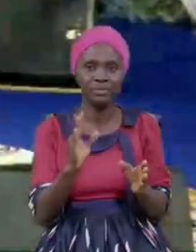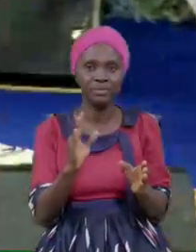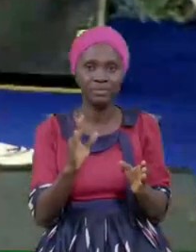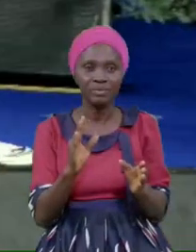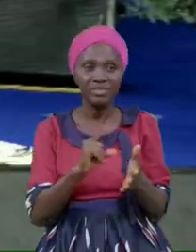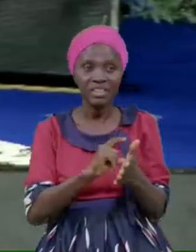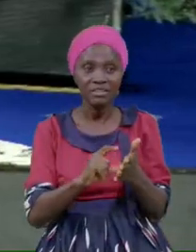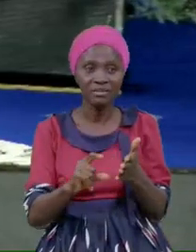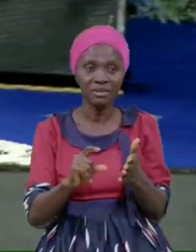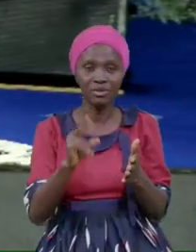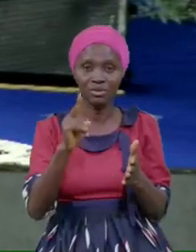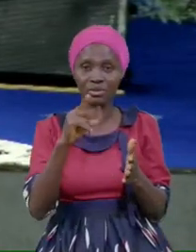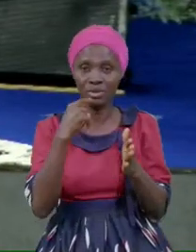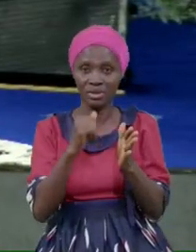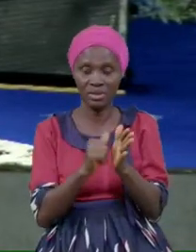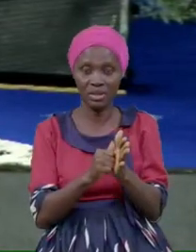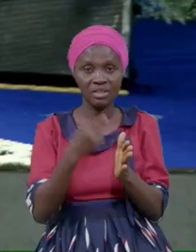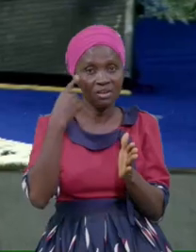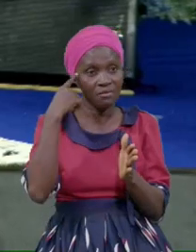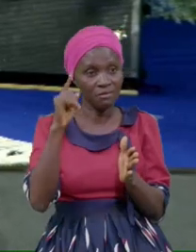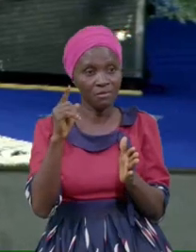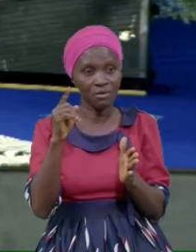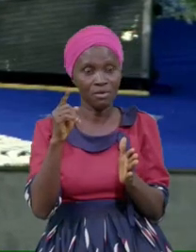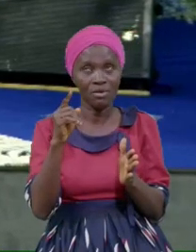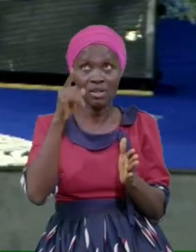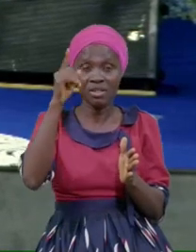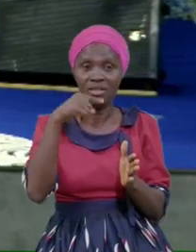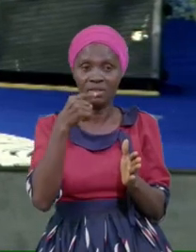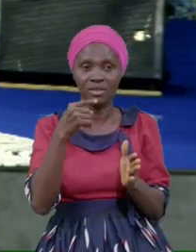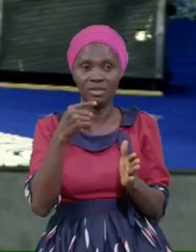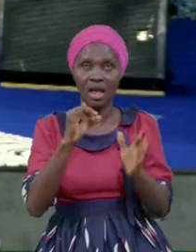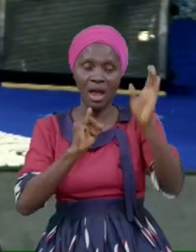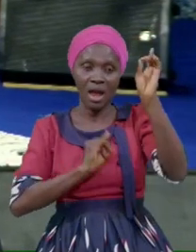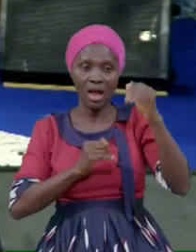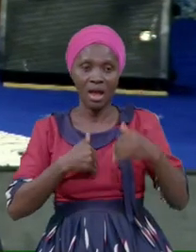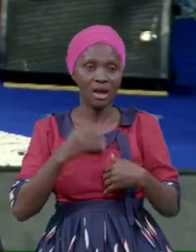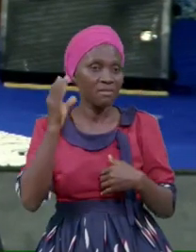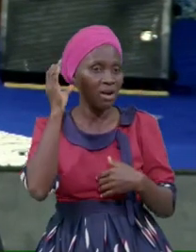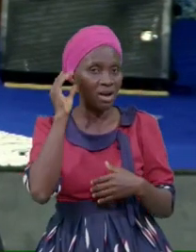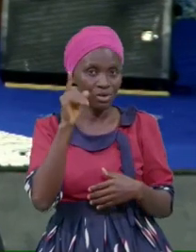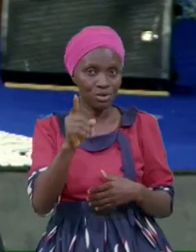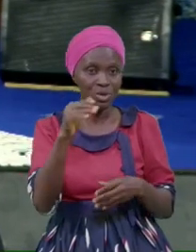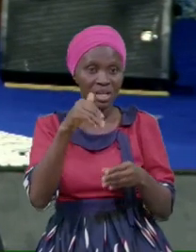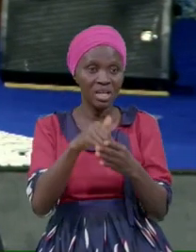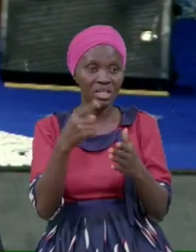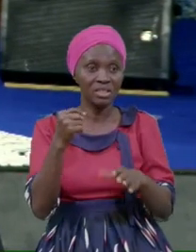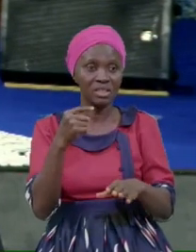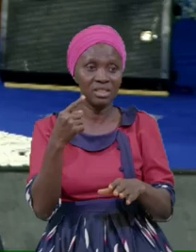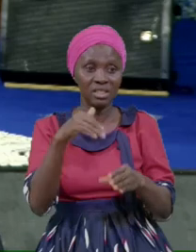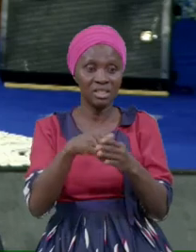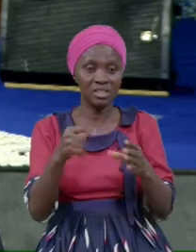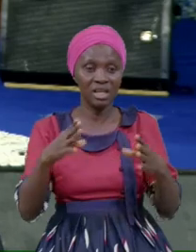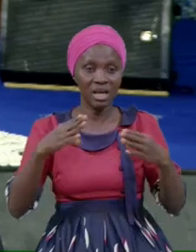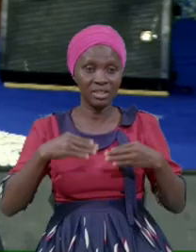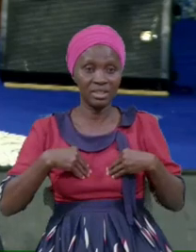Verset 2, car il dit, au temps favorable, je t'ai exaucé.